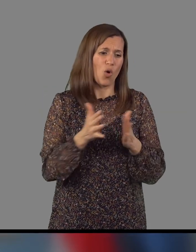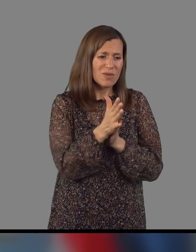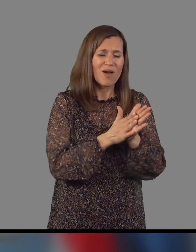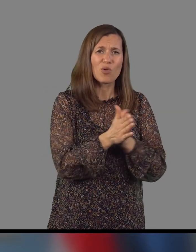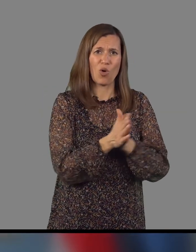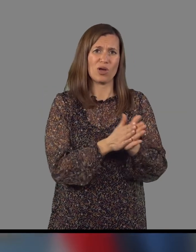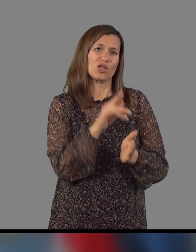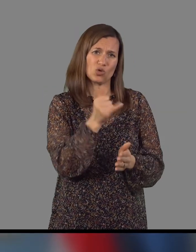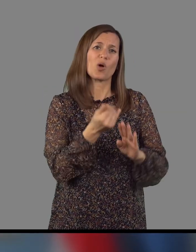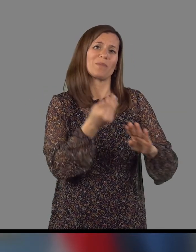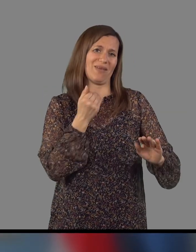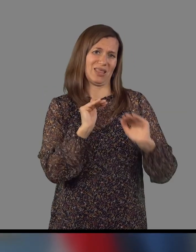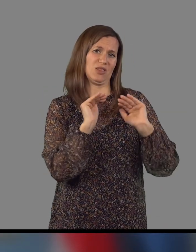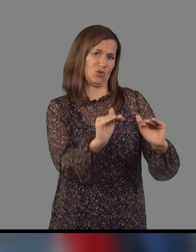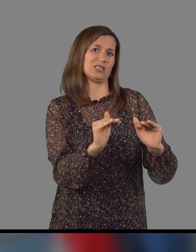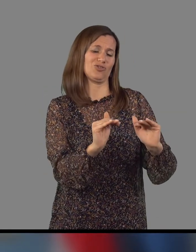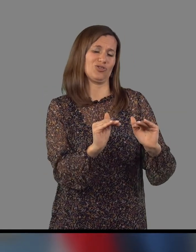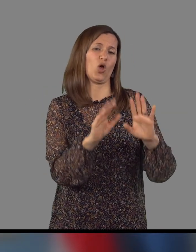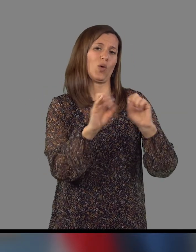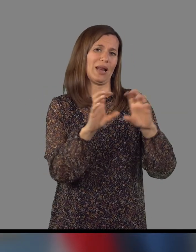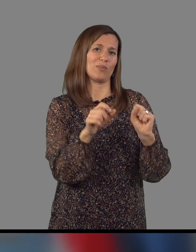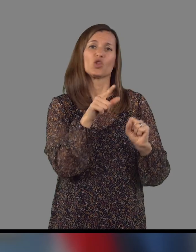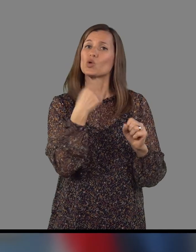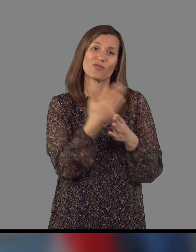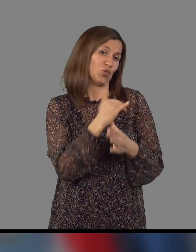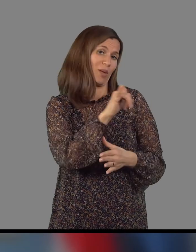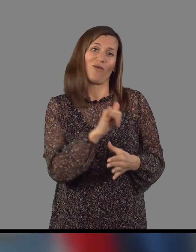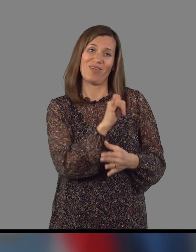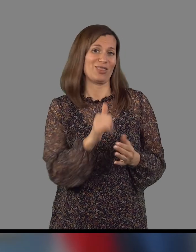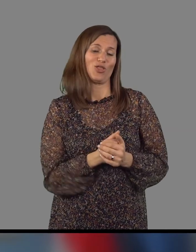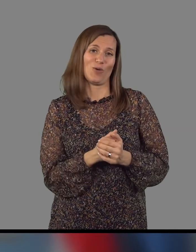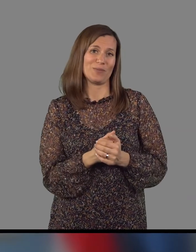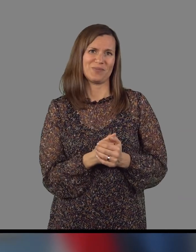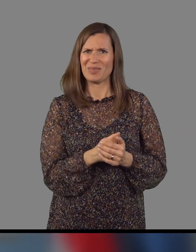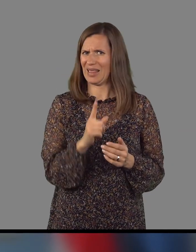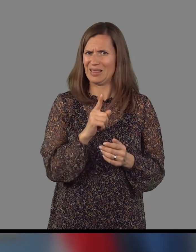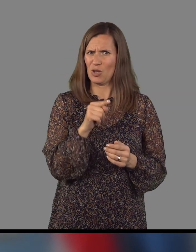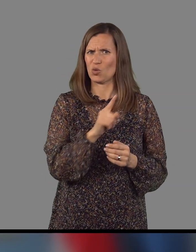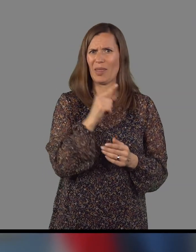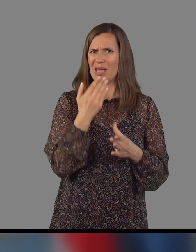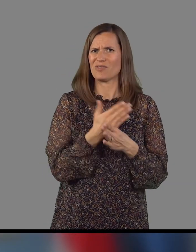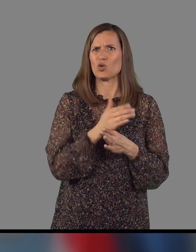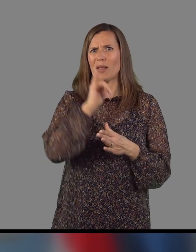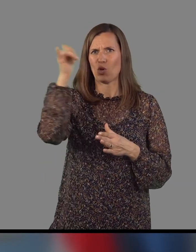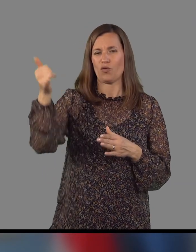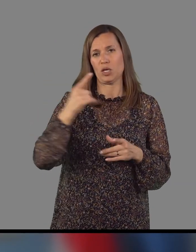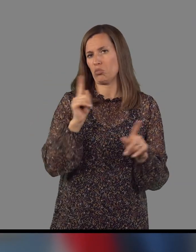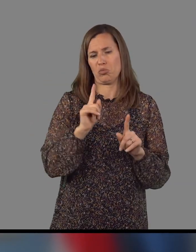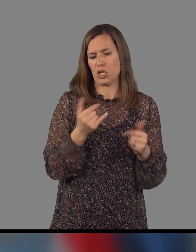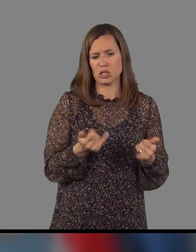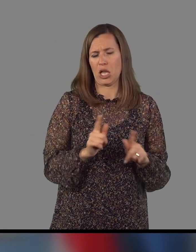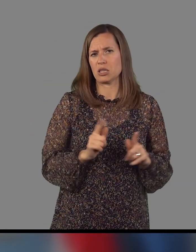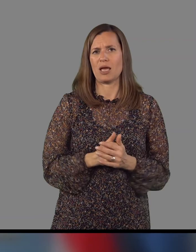umivamo roke, to so ti preventivni ukrepi, no, ki jih sicer svetujemo vedno. Ni pa tako, da odsvetujete potovanje? Ne, zaenkrat